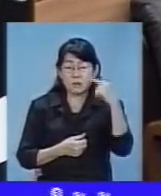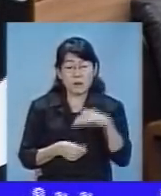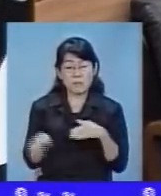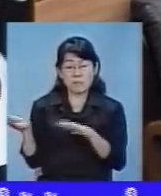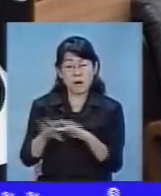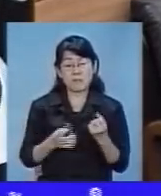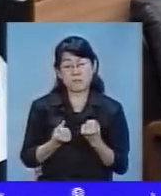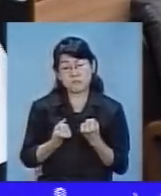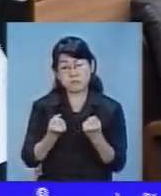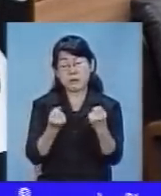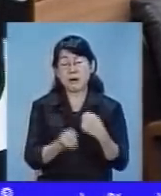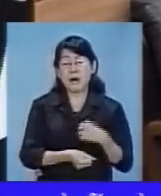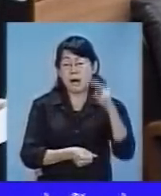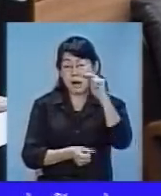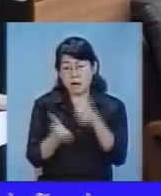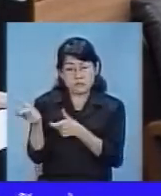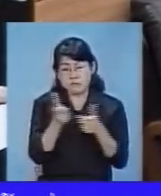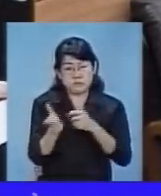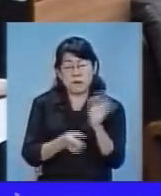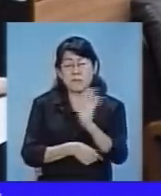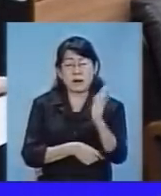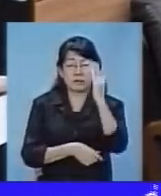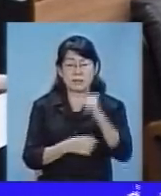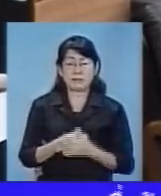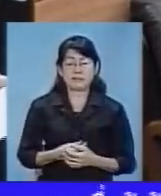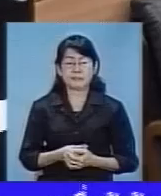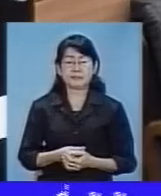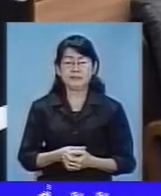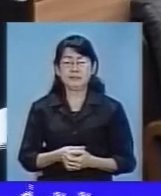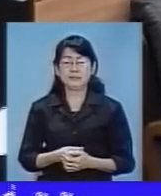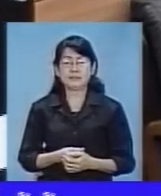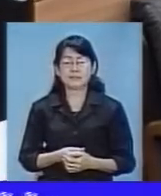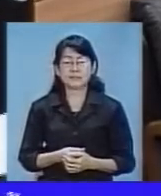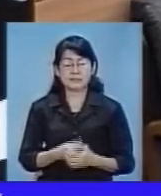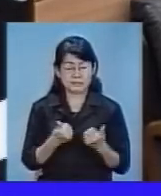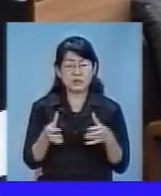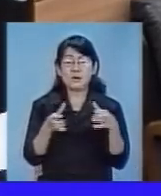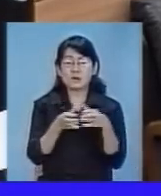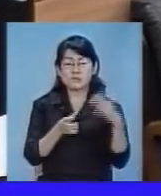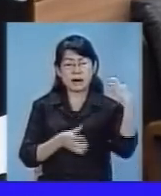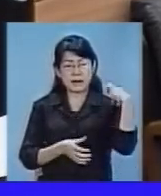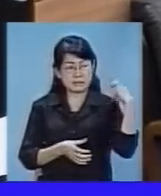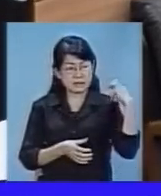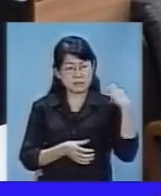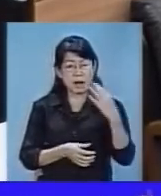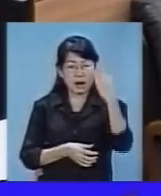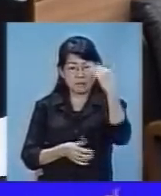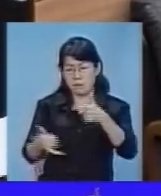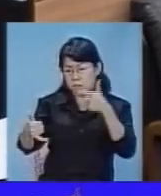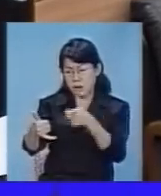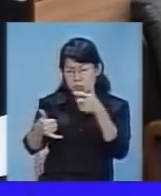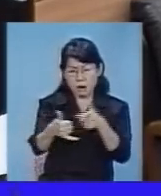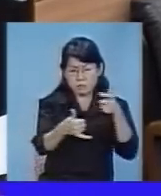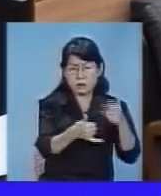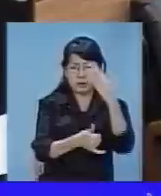ทำไมไม่เตรียมรถน้ำไว้ตั้งแต่เนิ่นๆอีกอันหนึ่งนะครับทำไมกลุ่มอาสาสมัครเนี่ยถูกเลือกโดนยิงผ